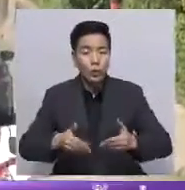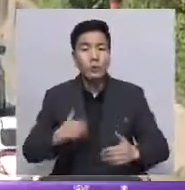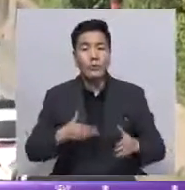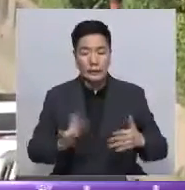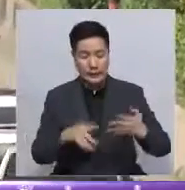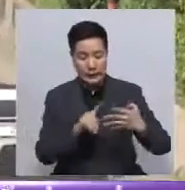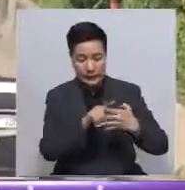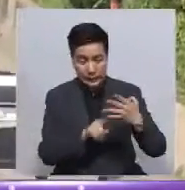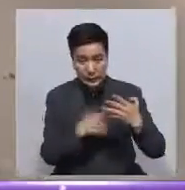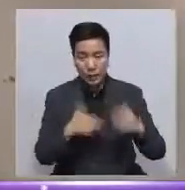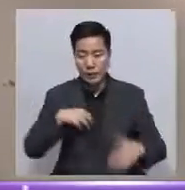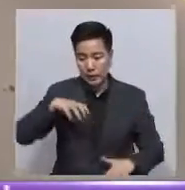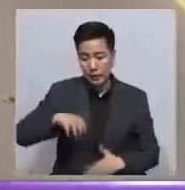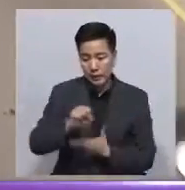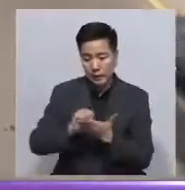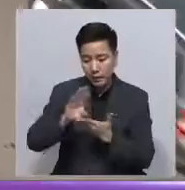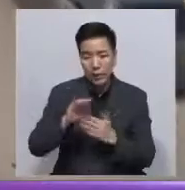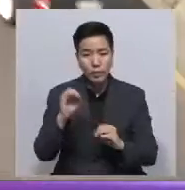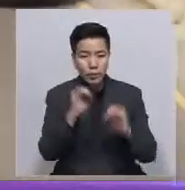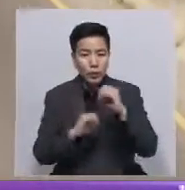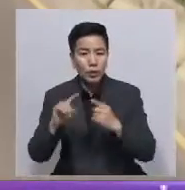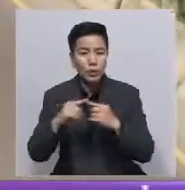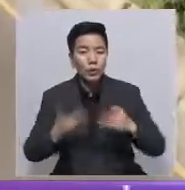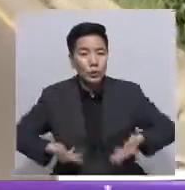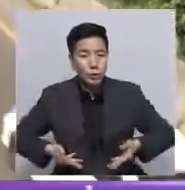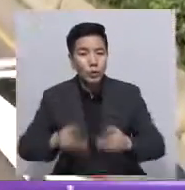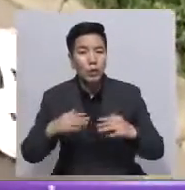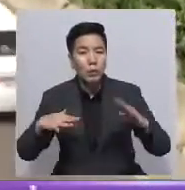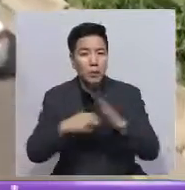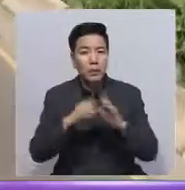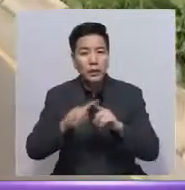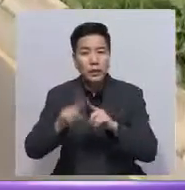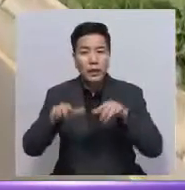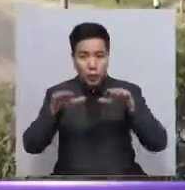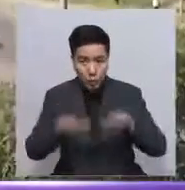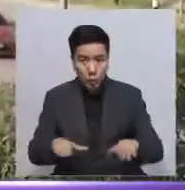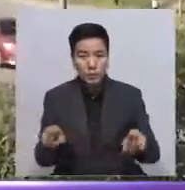ความปลอดภัยทางถนนด้วยนะครับเพื่อที่จะป้องกันและลดอุบัติเหตุทางถนนในอนาคตครับ